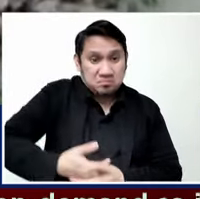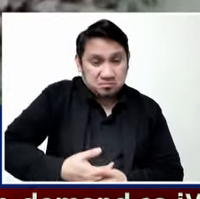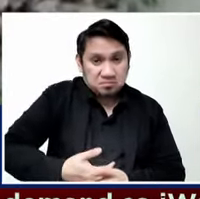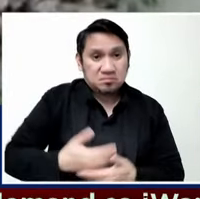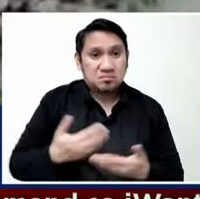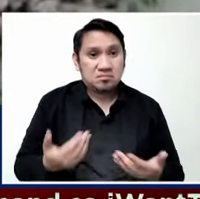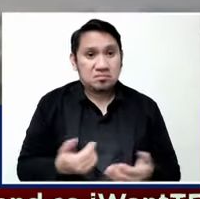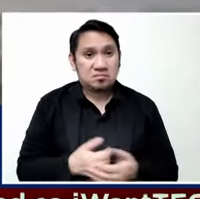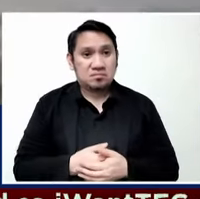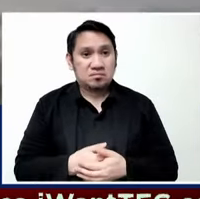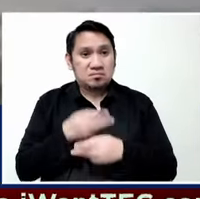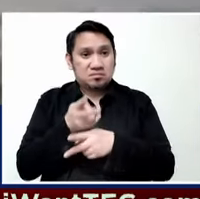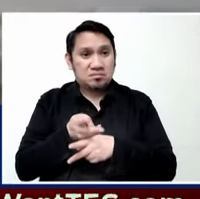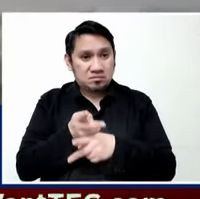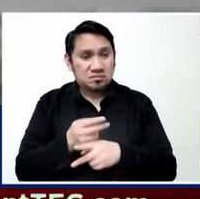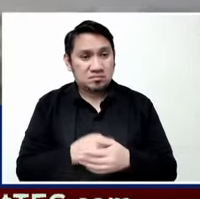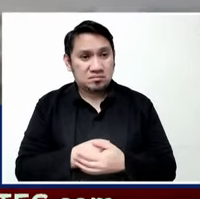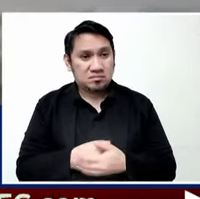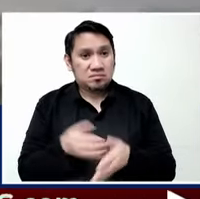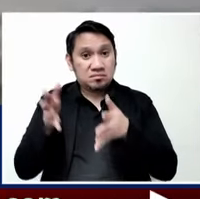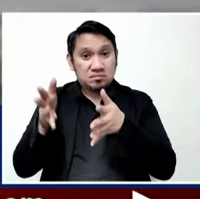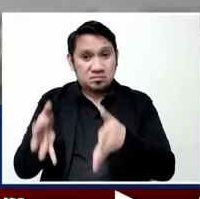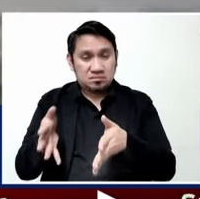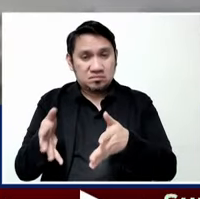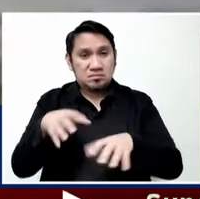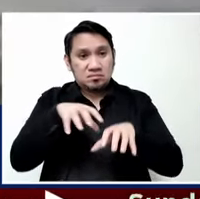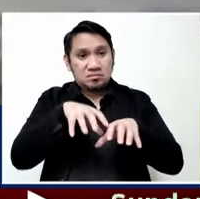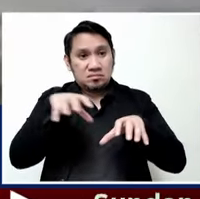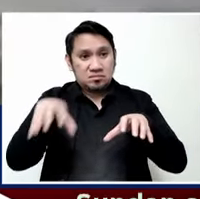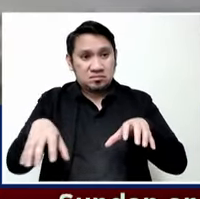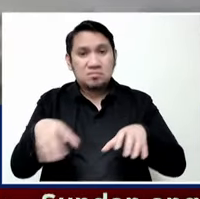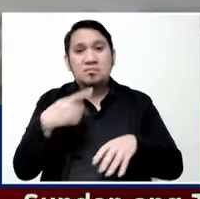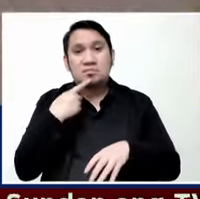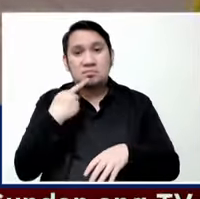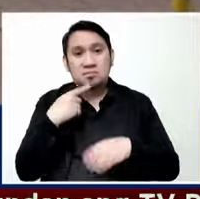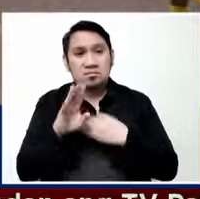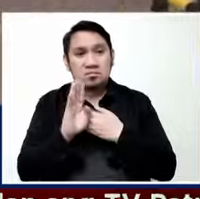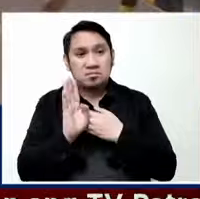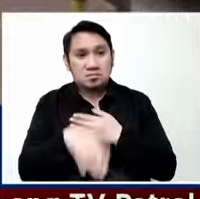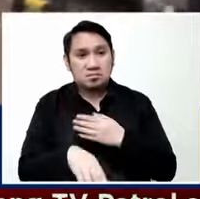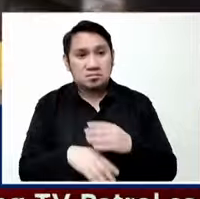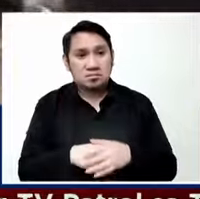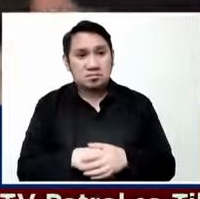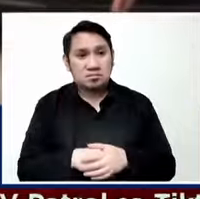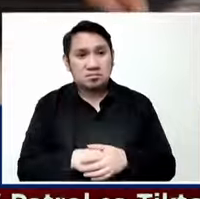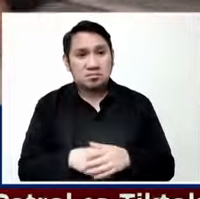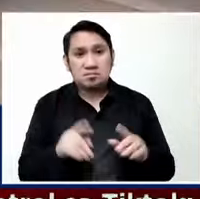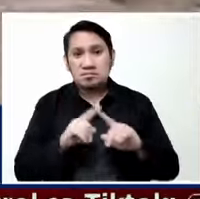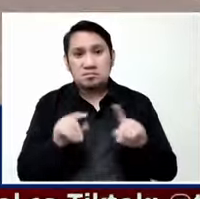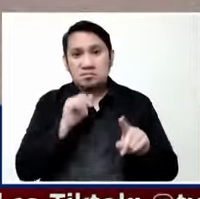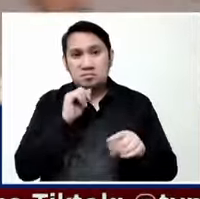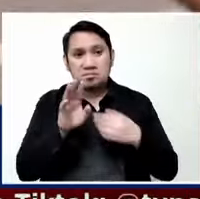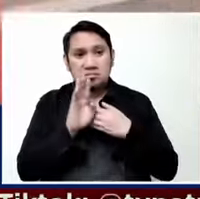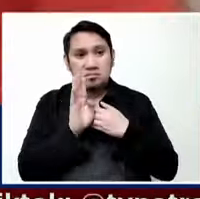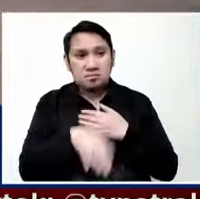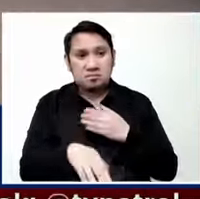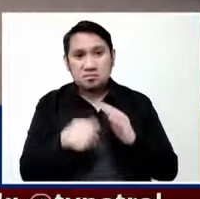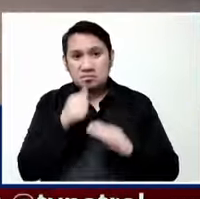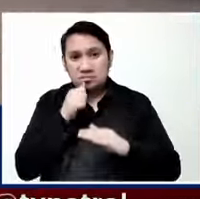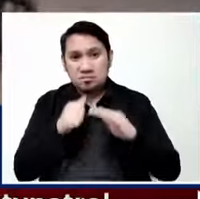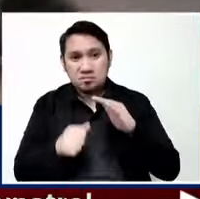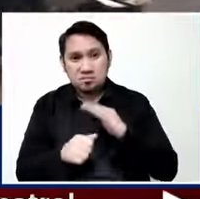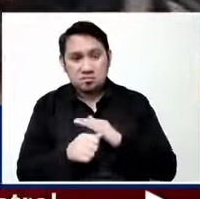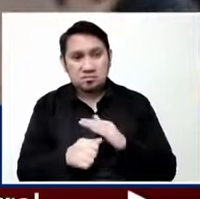kanyang inaalagaan. Iniwan niya ito sa kapitbahay at sinabing babalik. Hindi na bumalik ang suspect at nagtago na sa San Jose